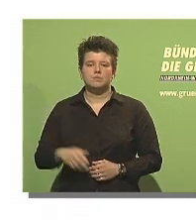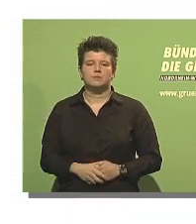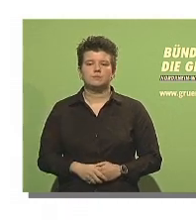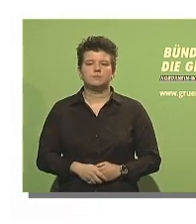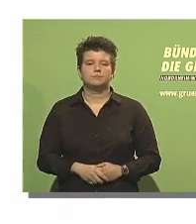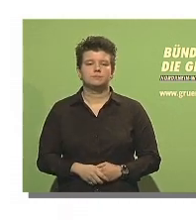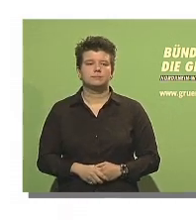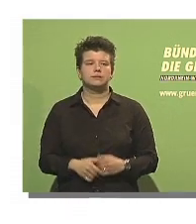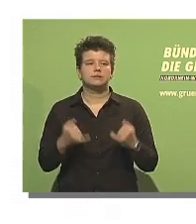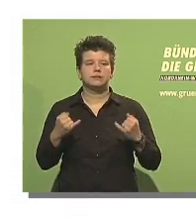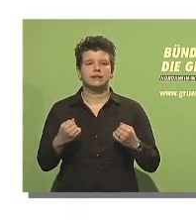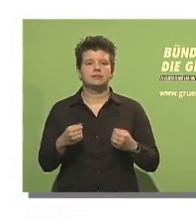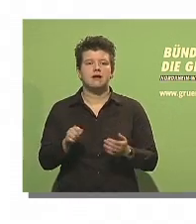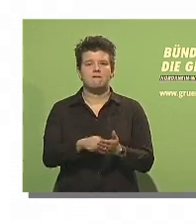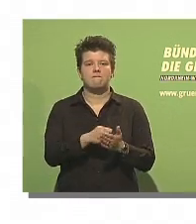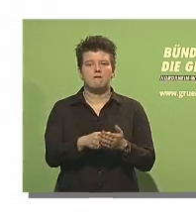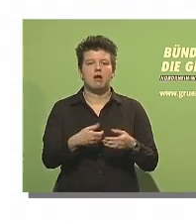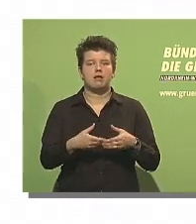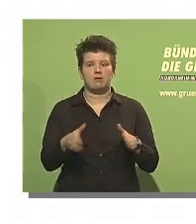hiermit den Wahlgang.